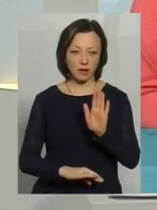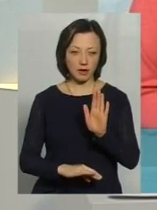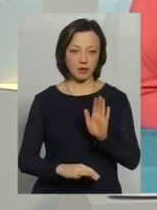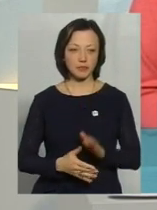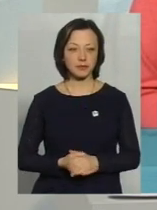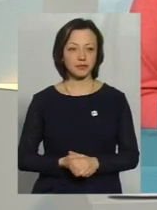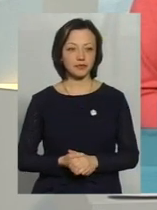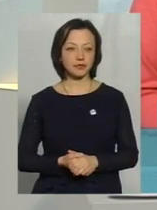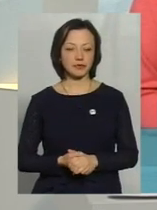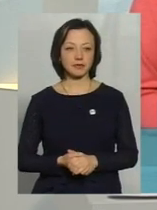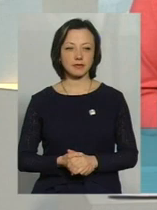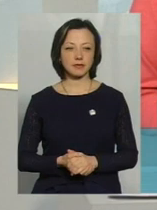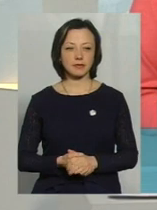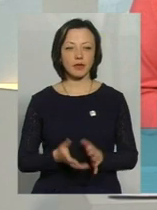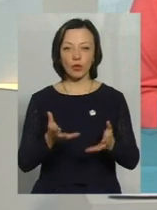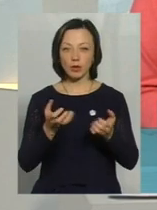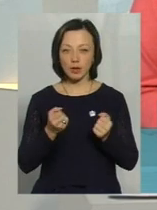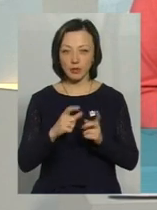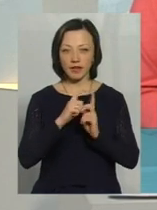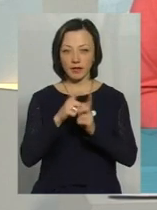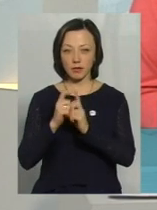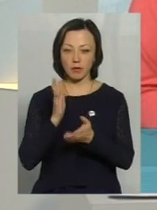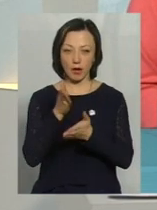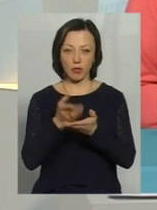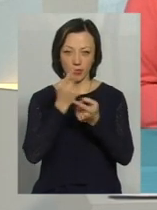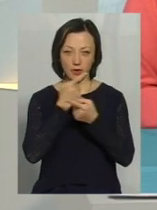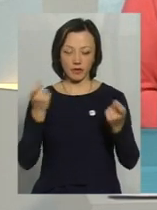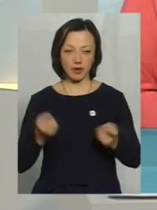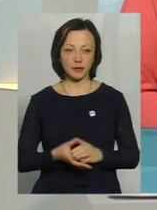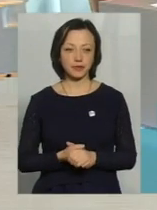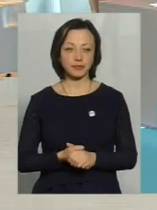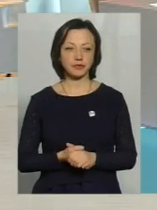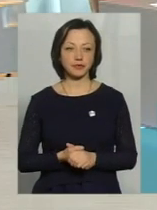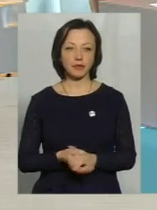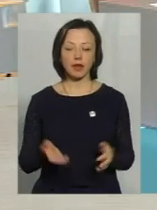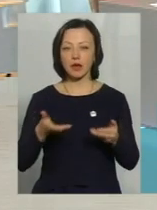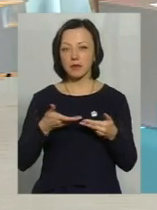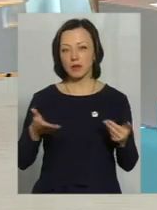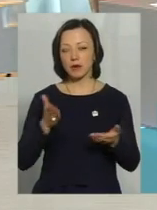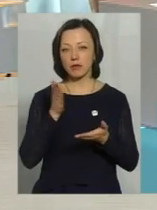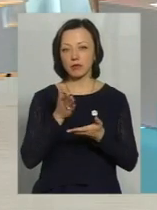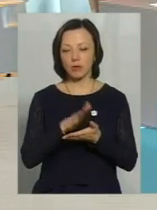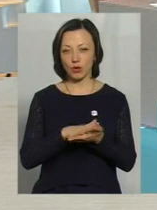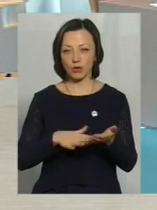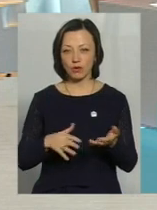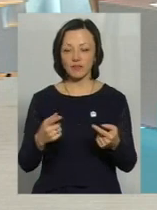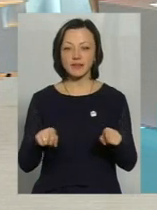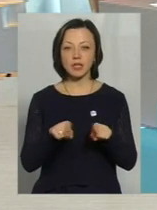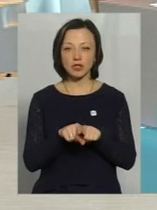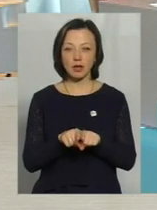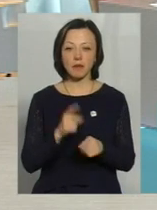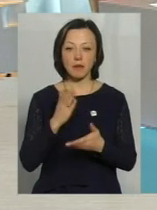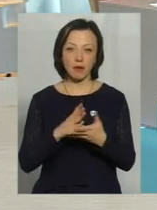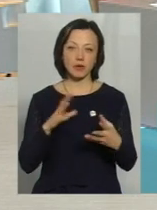під трансляцією і отримайте відповіді у прямому ефірі. А ми продовжуємо. Пане Валерій, все ж таки